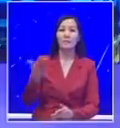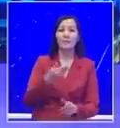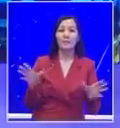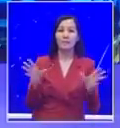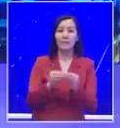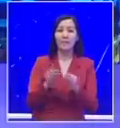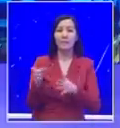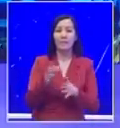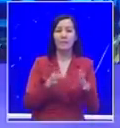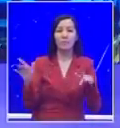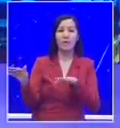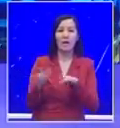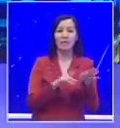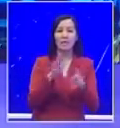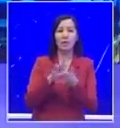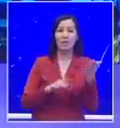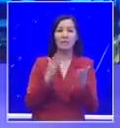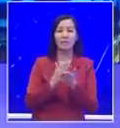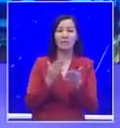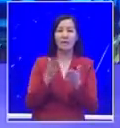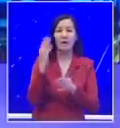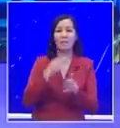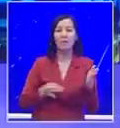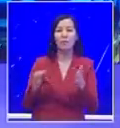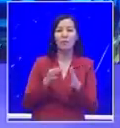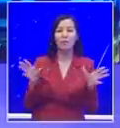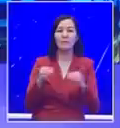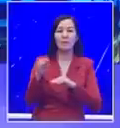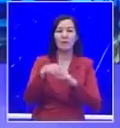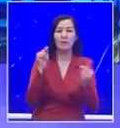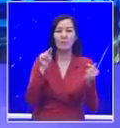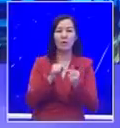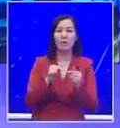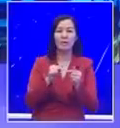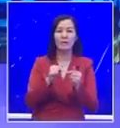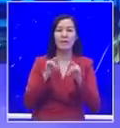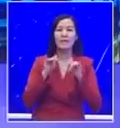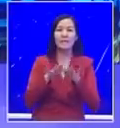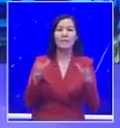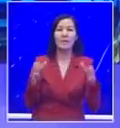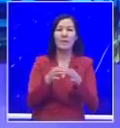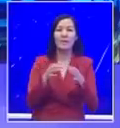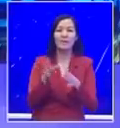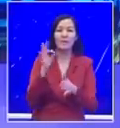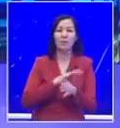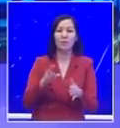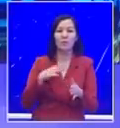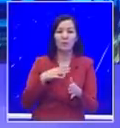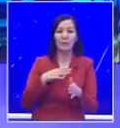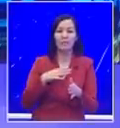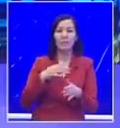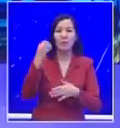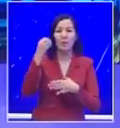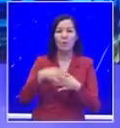Біз біргеміз. Республикалық акциясы жалғасып жатыр. Егізке Алматы облыстық сыбайлас жемқорлыққа қарсы іс-қимыл агенттігі де үлес қосты.